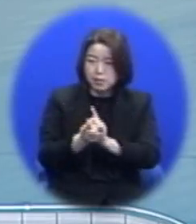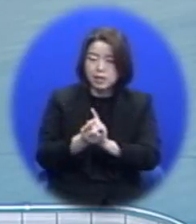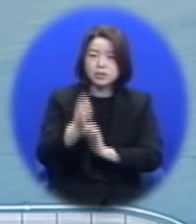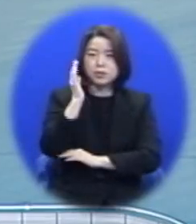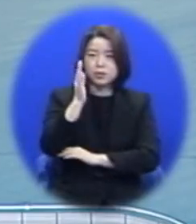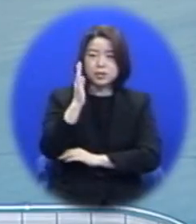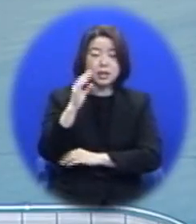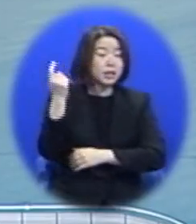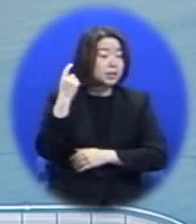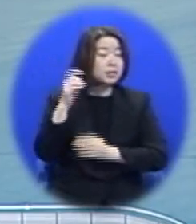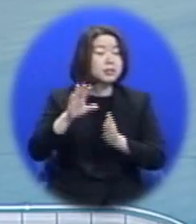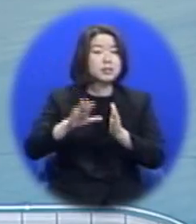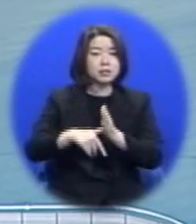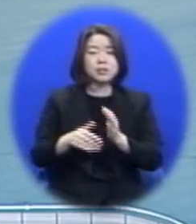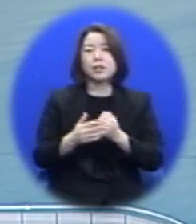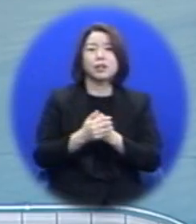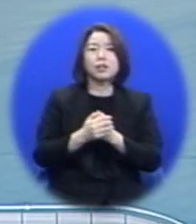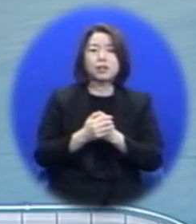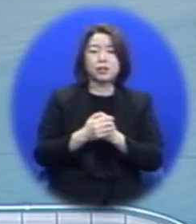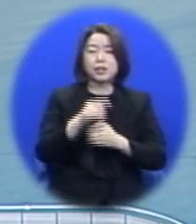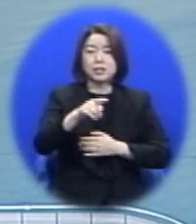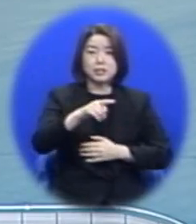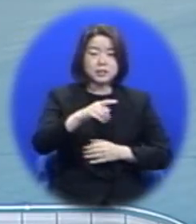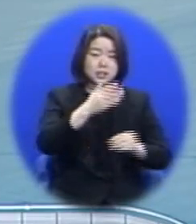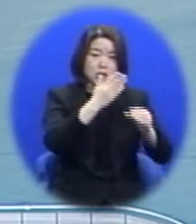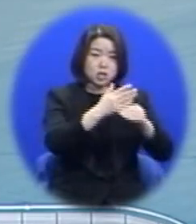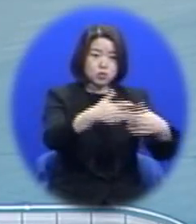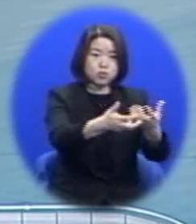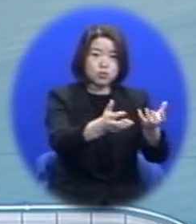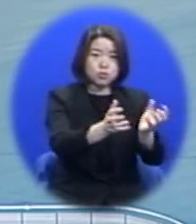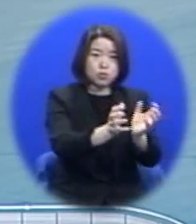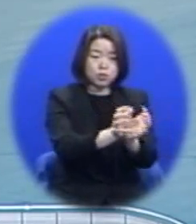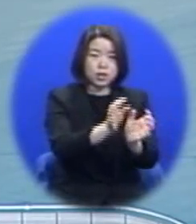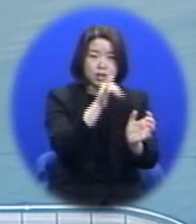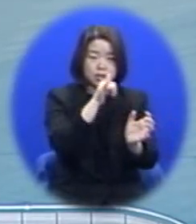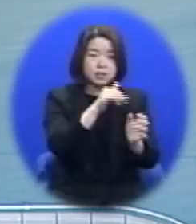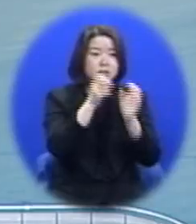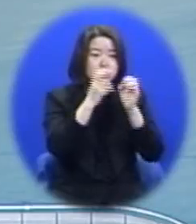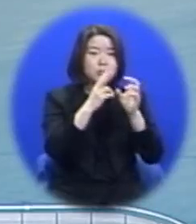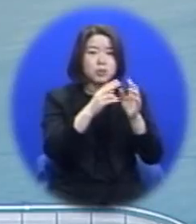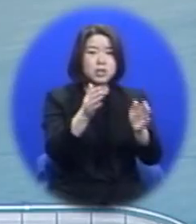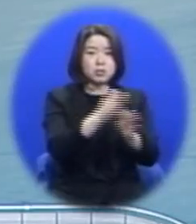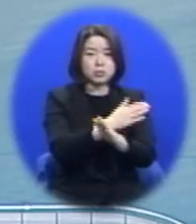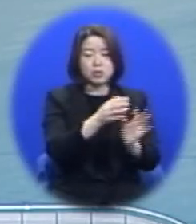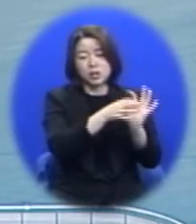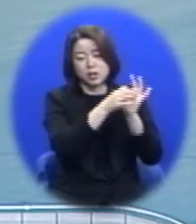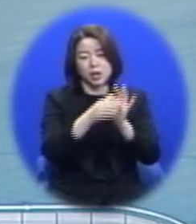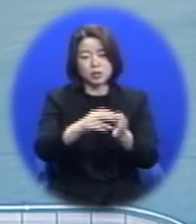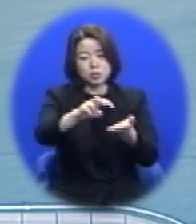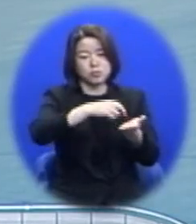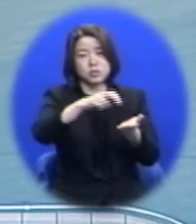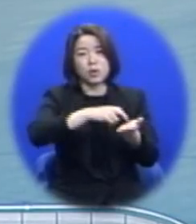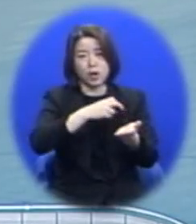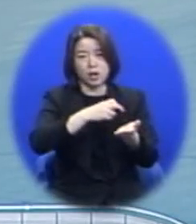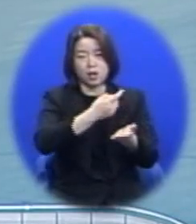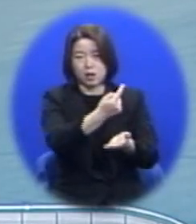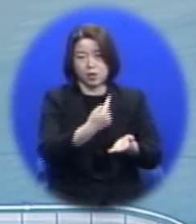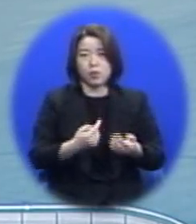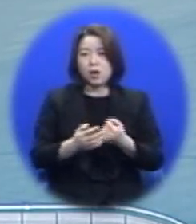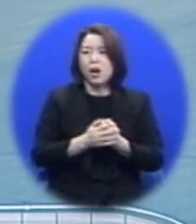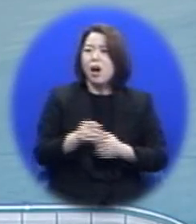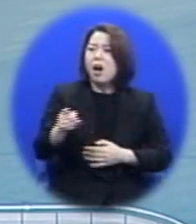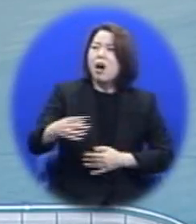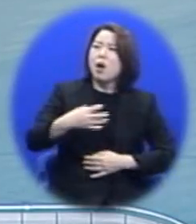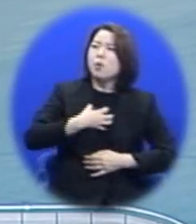듣는데 그 중동에 나가 있는 선교사님들로부터 계속 문자가 온다는 거예요. 그